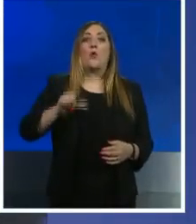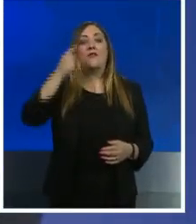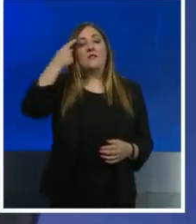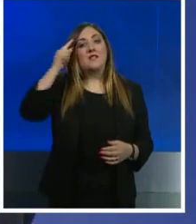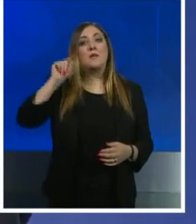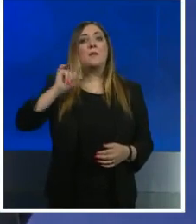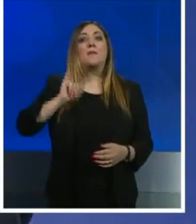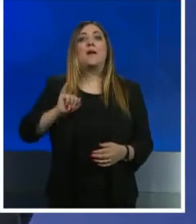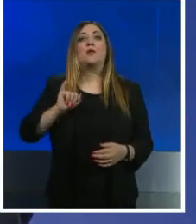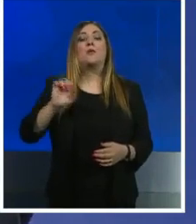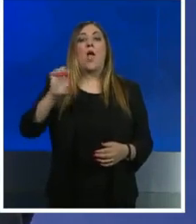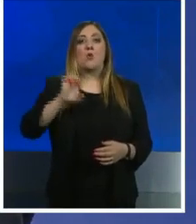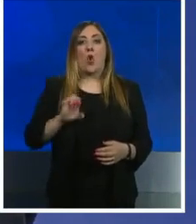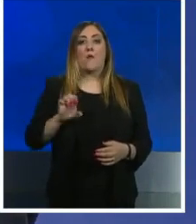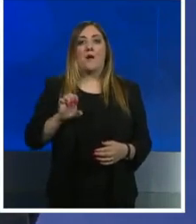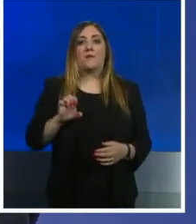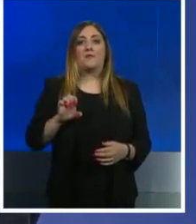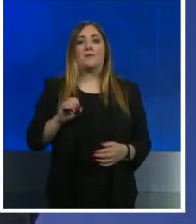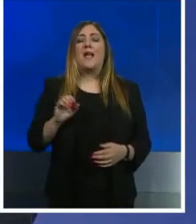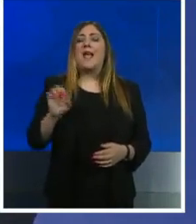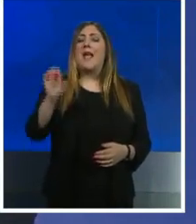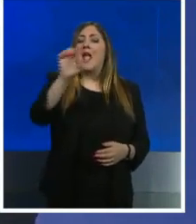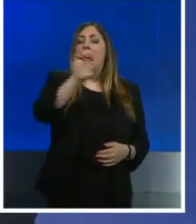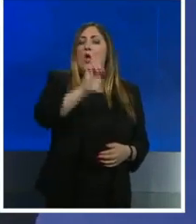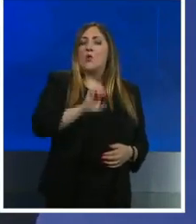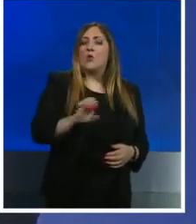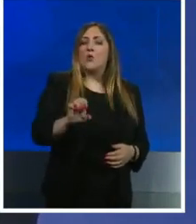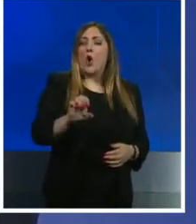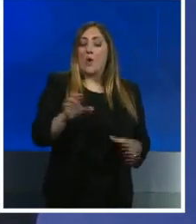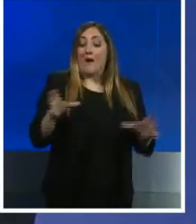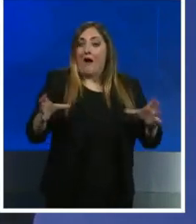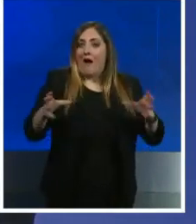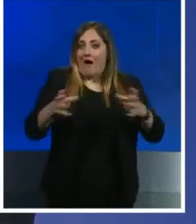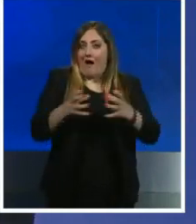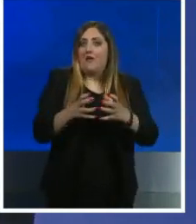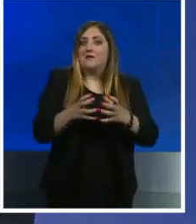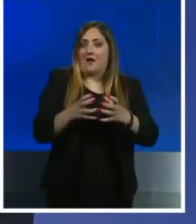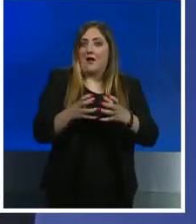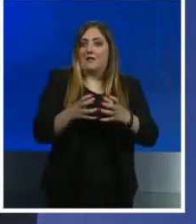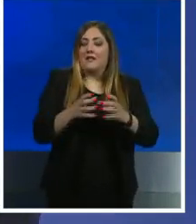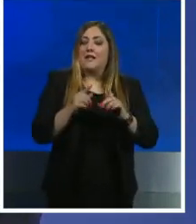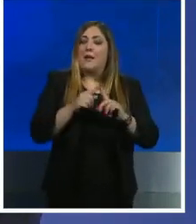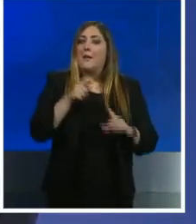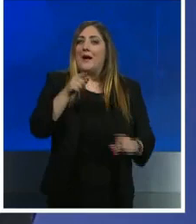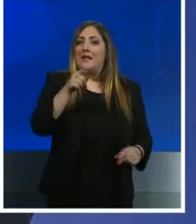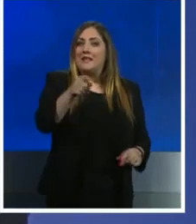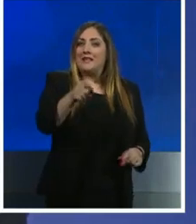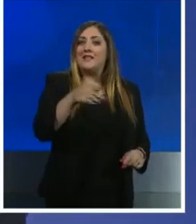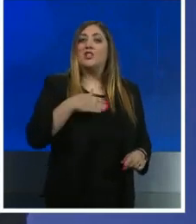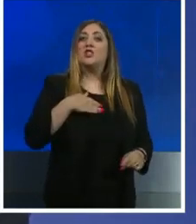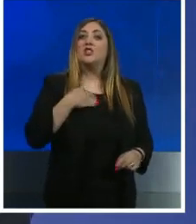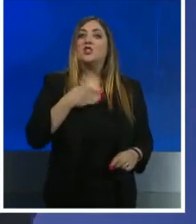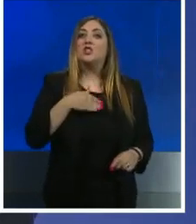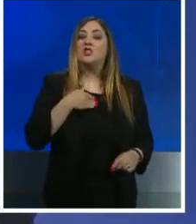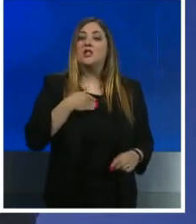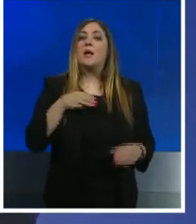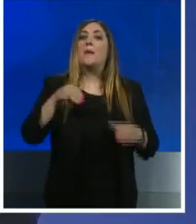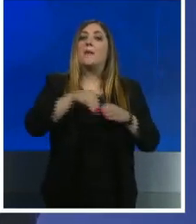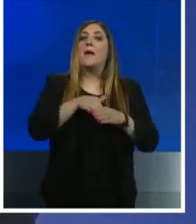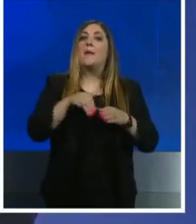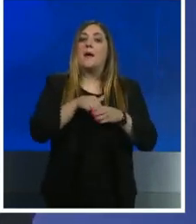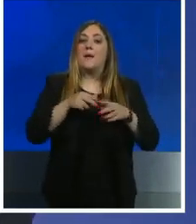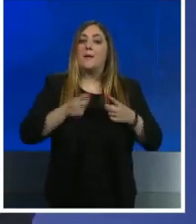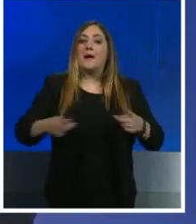L-Unjoni Ewropea tiġi deskritta bħala proġett ta' għaqda mhux ta' firda. Int bħal oħrajn tixtieq li tidħol fil-Parlament Ewropew bħala